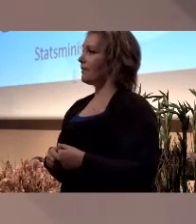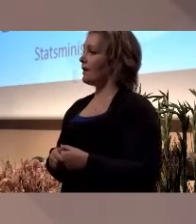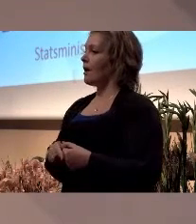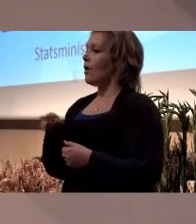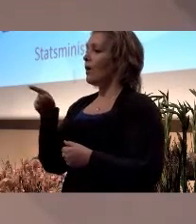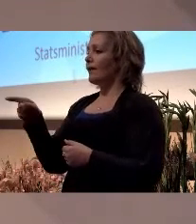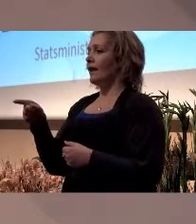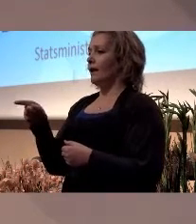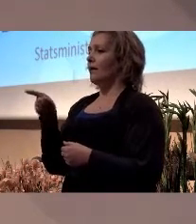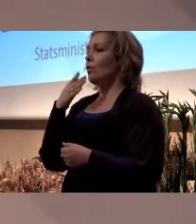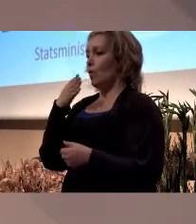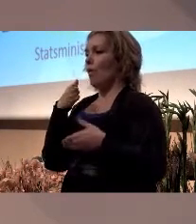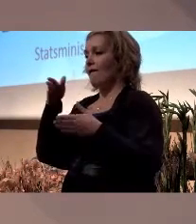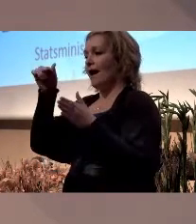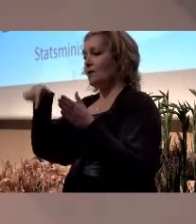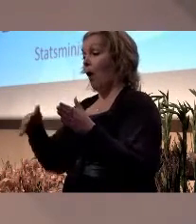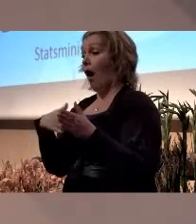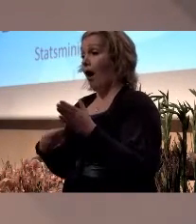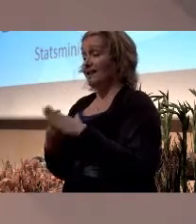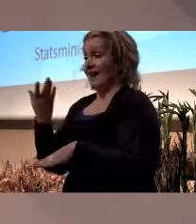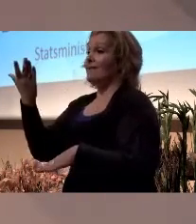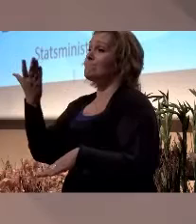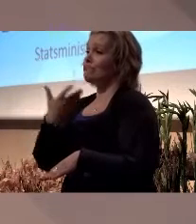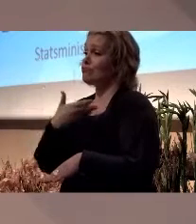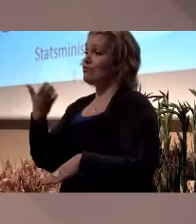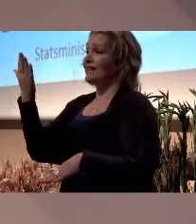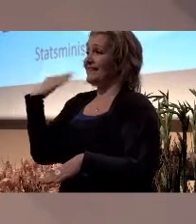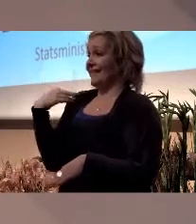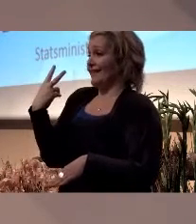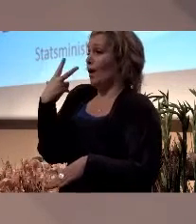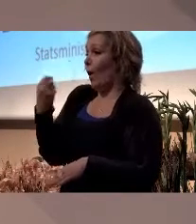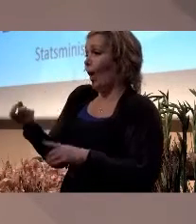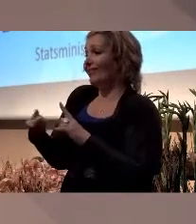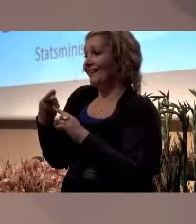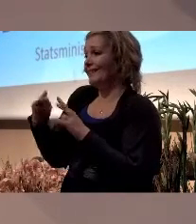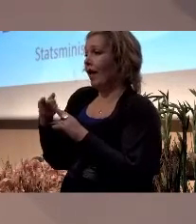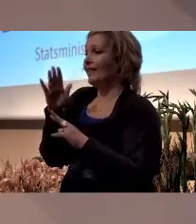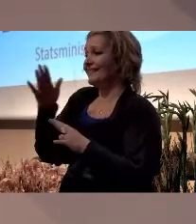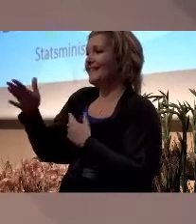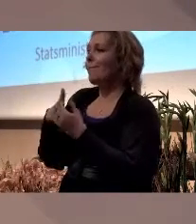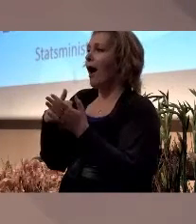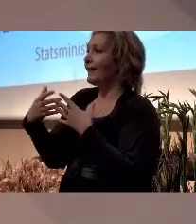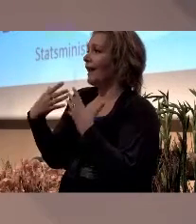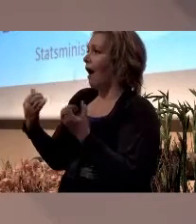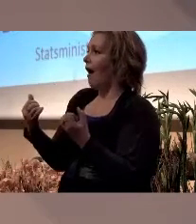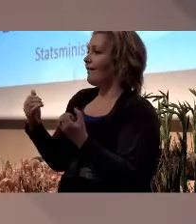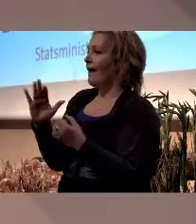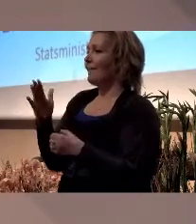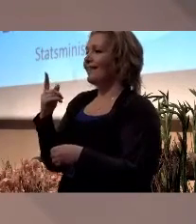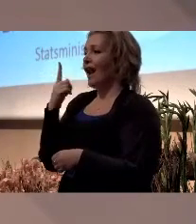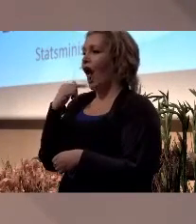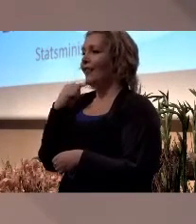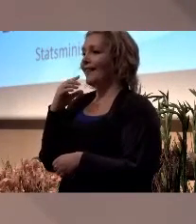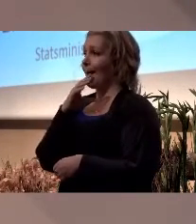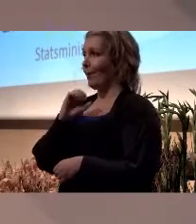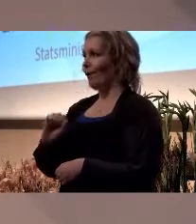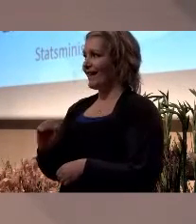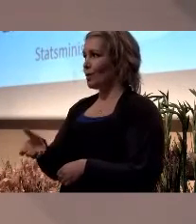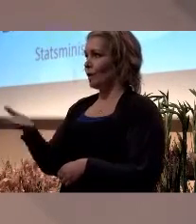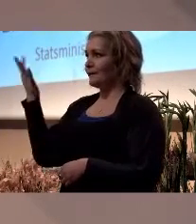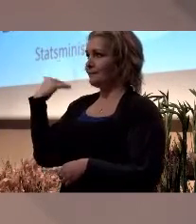Og det er vi altså på god vei til. Det har skjedd mye siden 80-tallets behandling av middelaldrende